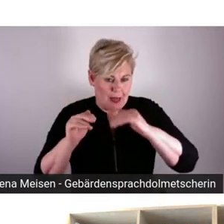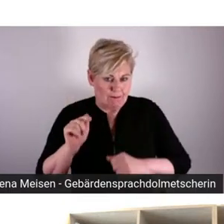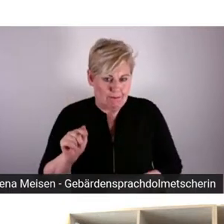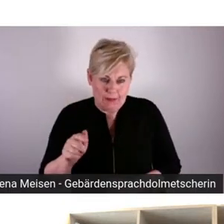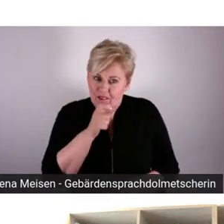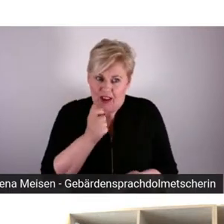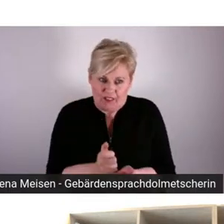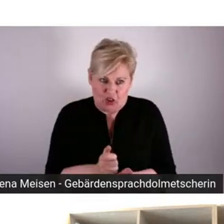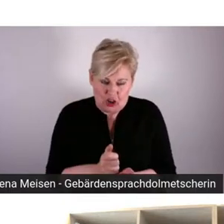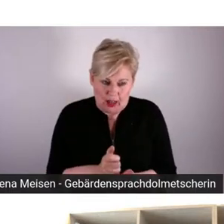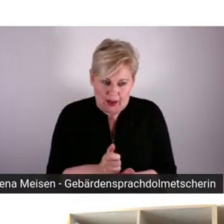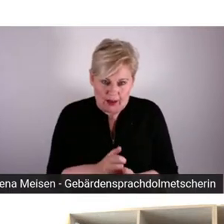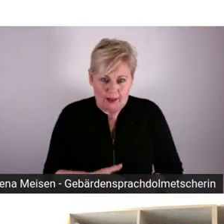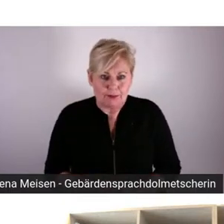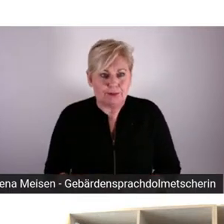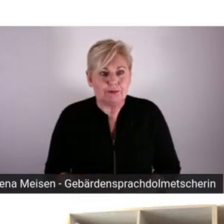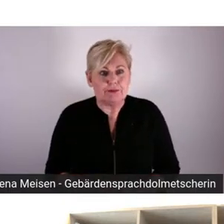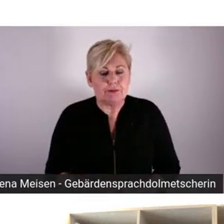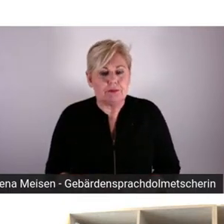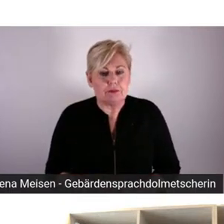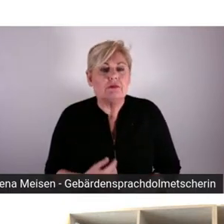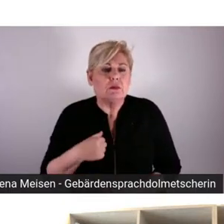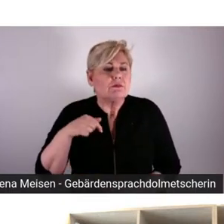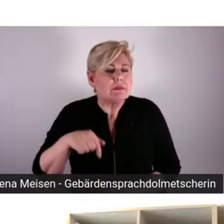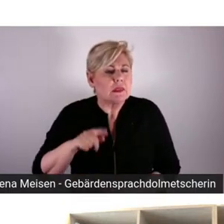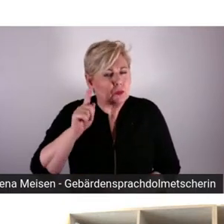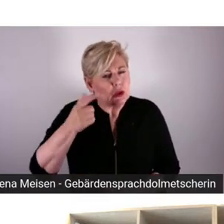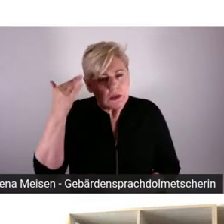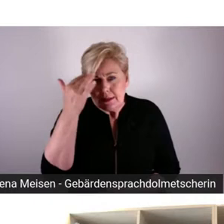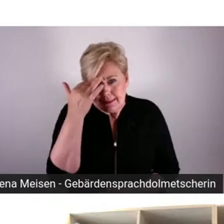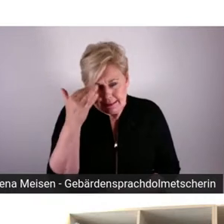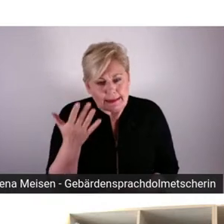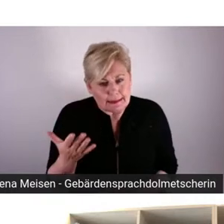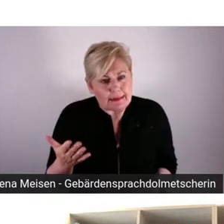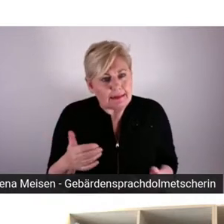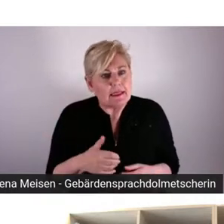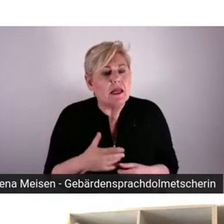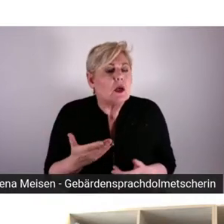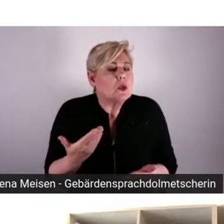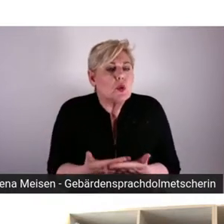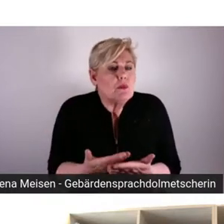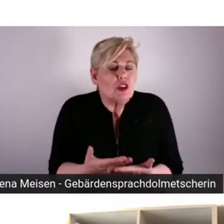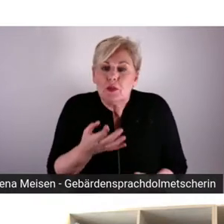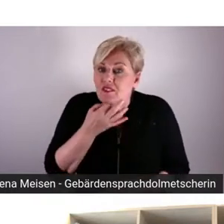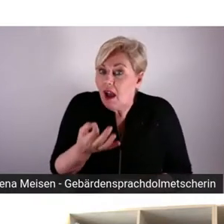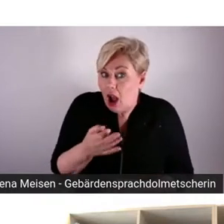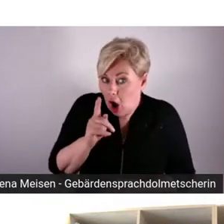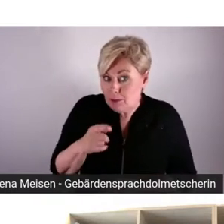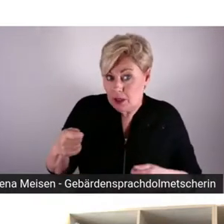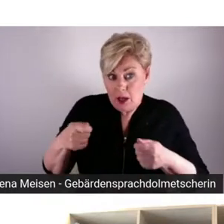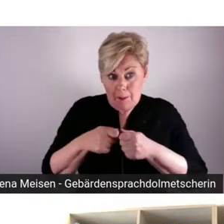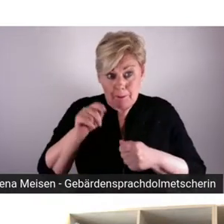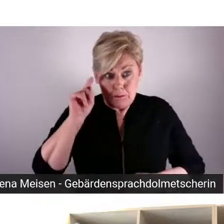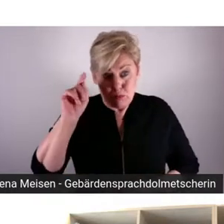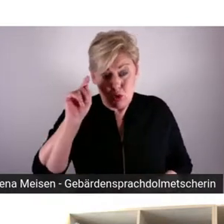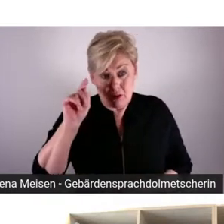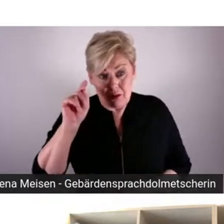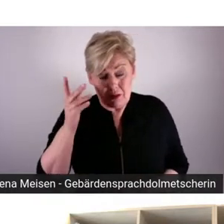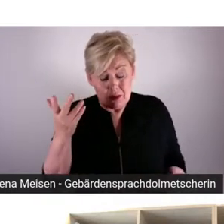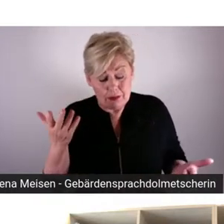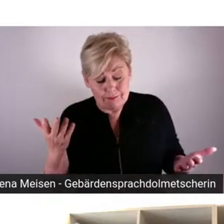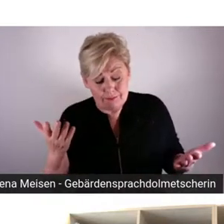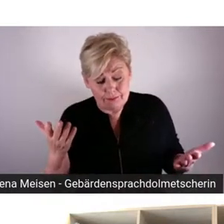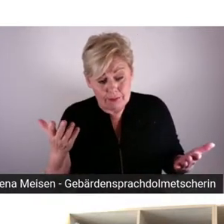verantwortlich. Und hier werden wir uns nochmal darüber Gedanken machen müssen, beispielsweise über die Frage, ob der Bund nicht doch gerade